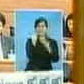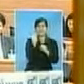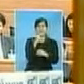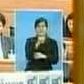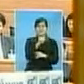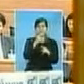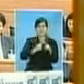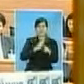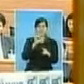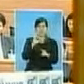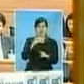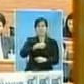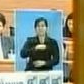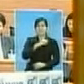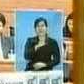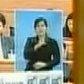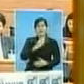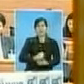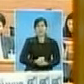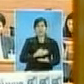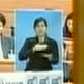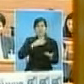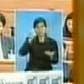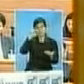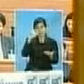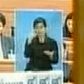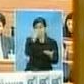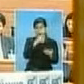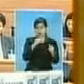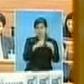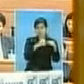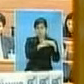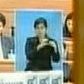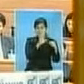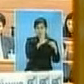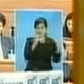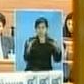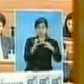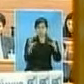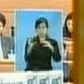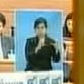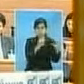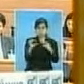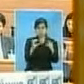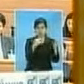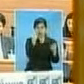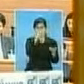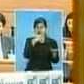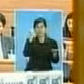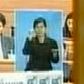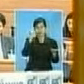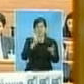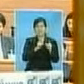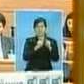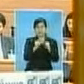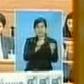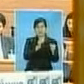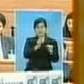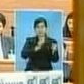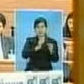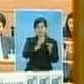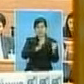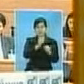ขณะที่มีคนเสื้อแดงเขาก็กล่าวหาเหมือนกันว่าคุณไปปรองดองกับฝ่ายที่มากระทำกับเแล้วอย่างงี้มันจะเป็นคำตอบได้อย่างไรนะ